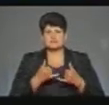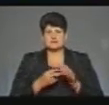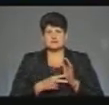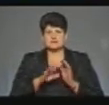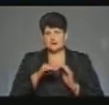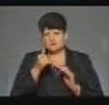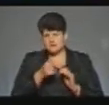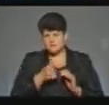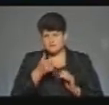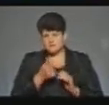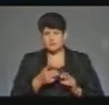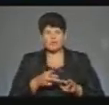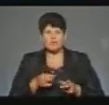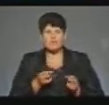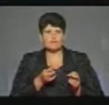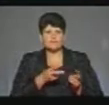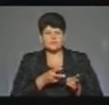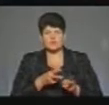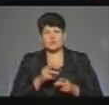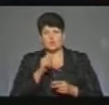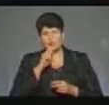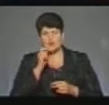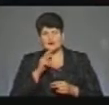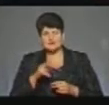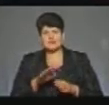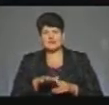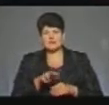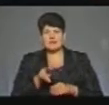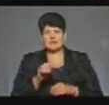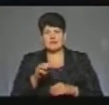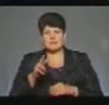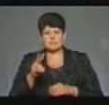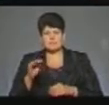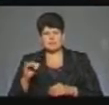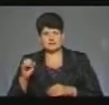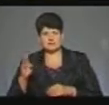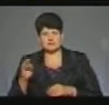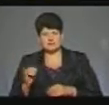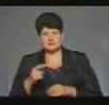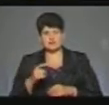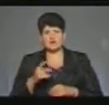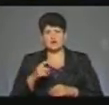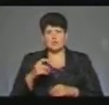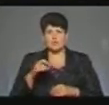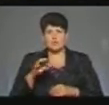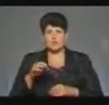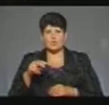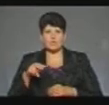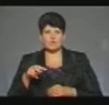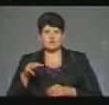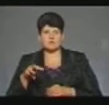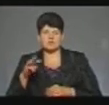роковинам депортації етнічних українців з території Лемківщини, Надсяння, Холмщини, Південного Підляшшя,